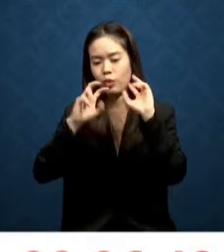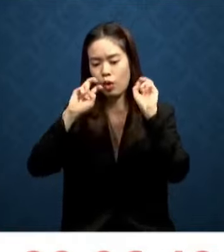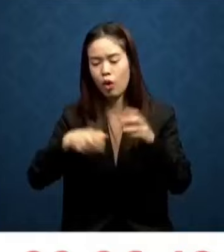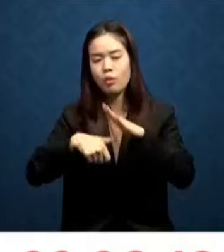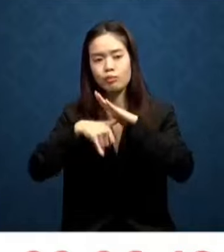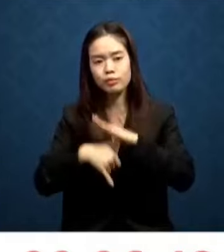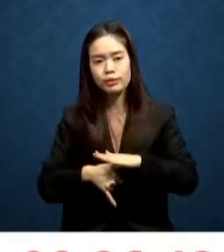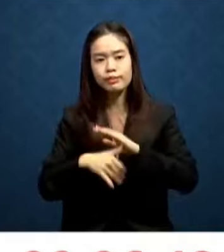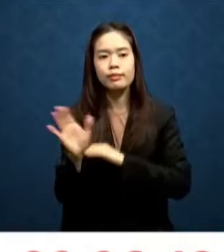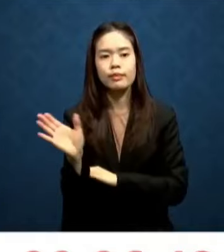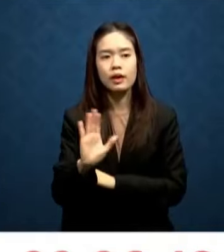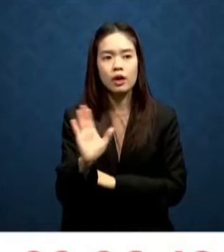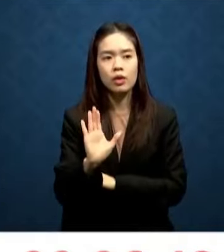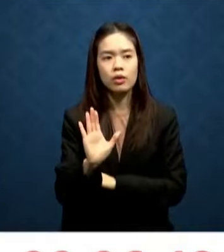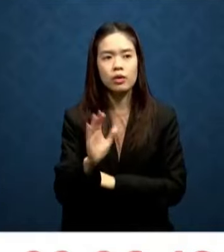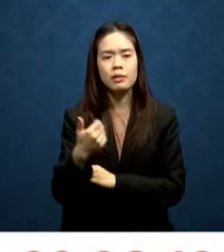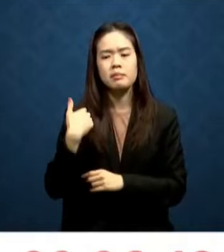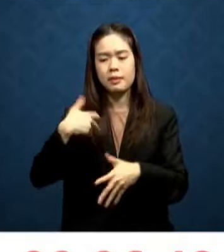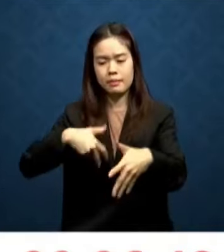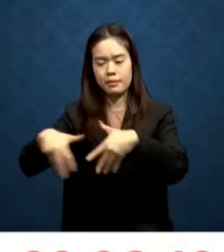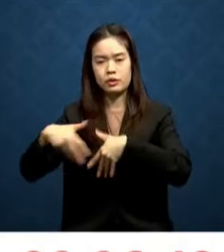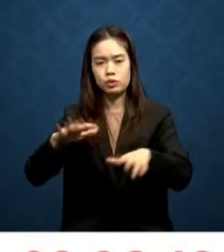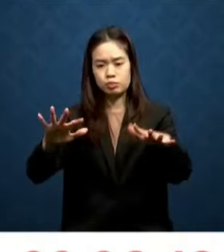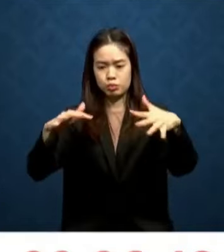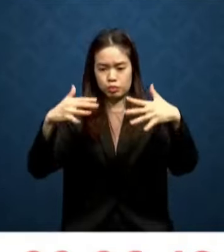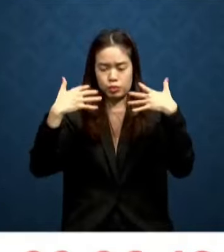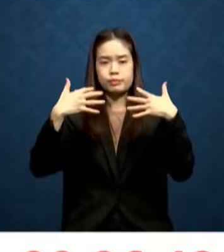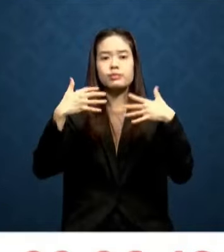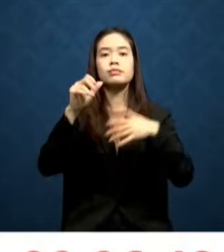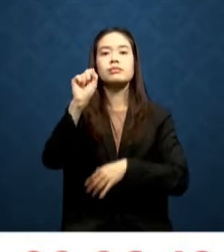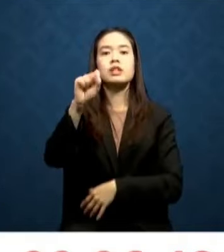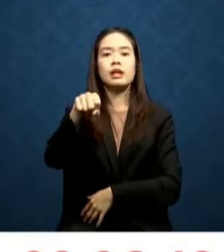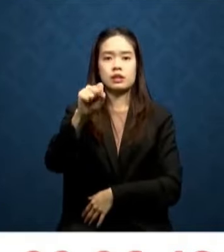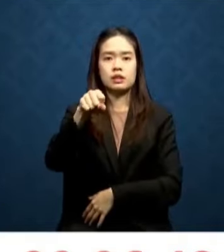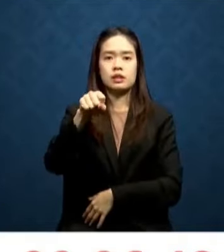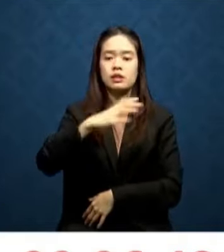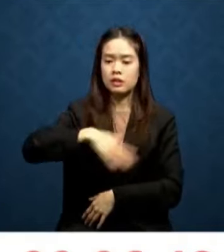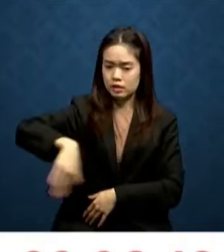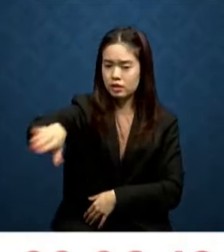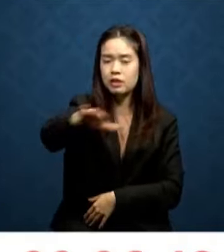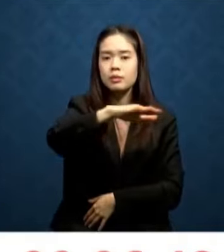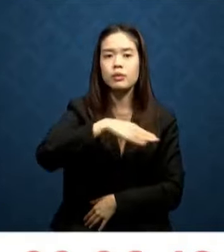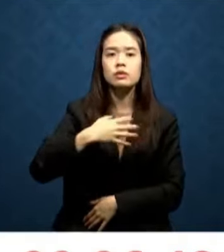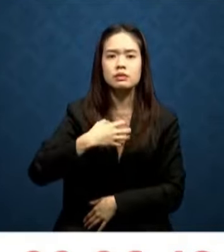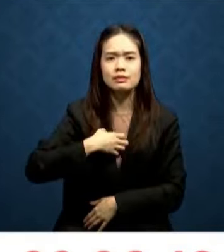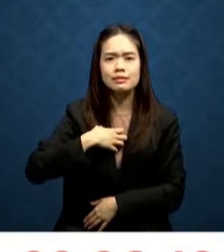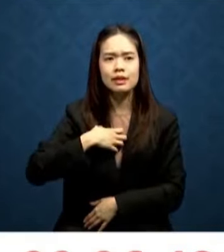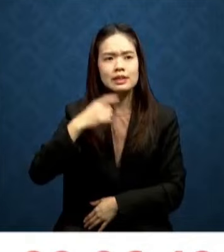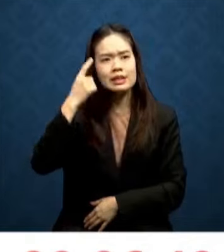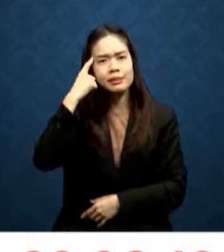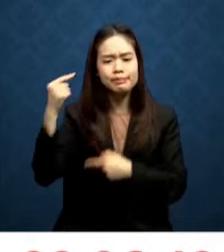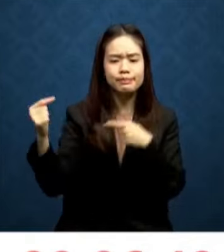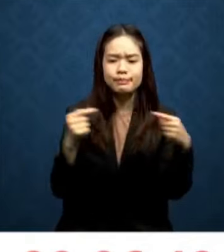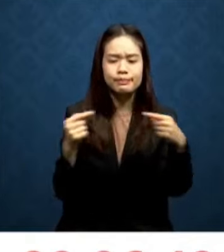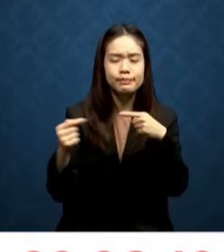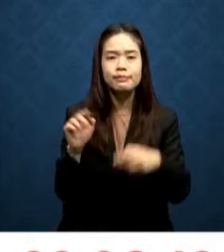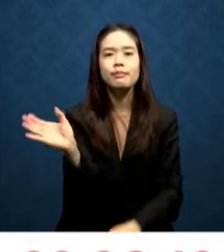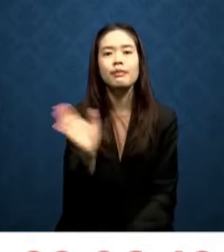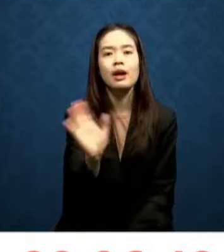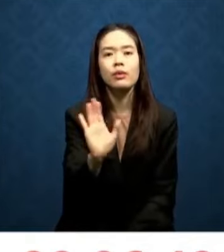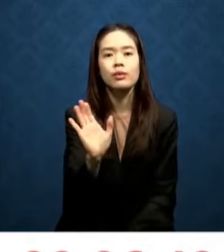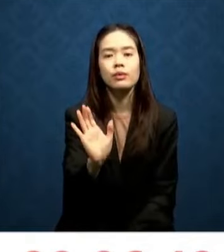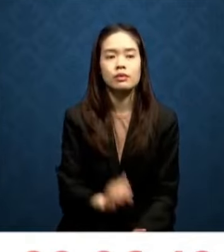ำพูดที่ว่าประชาชนเฝ้ามองเราอยู่นะครับใช่ครับใช่ทุกคนอย่าด้อยค่ากันเองนะครับสมาชิกวุฒิสภ